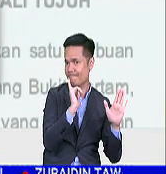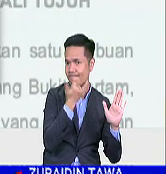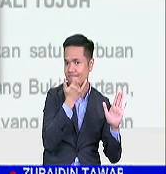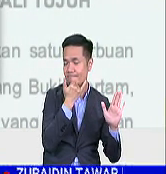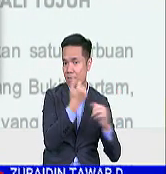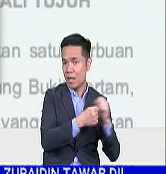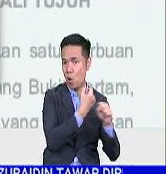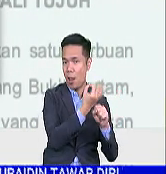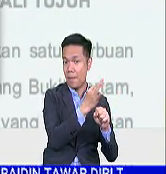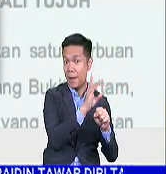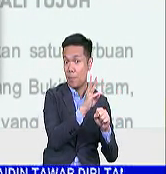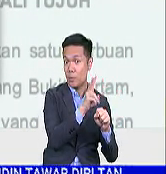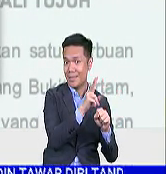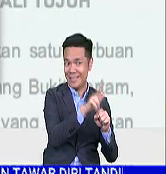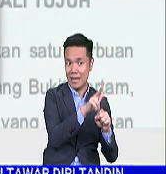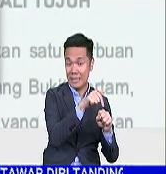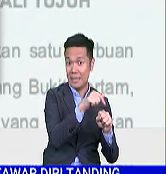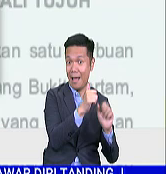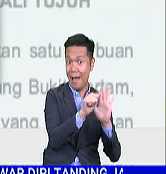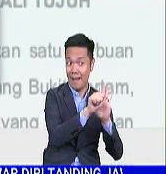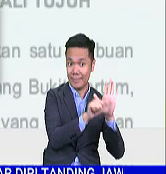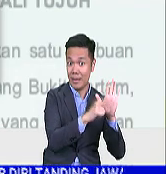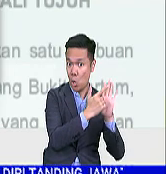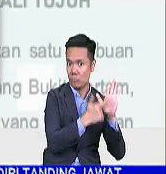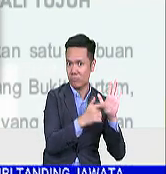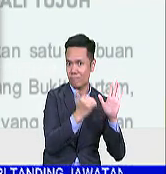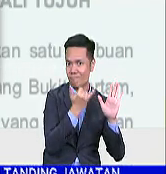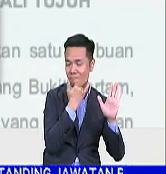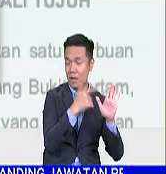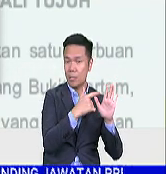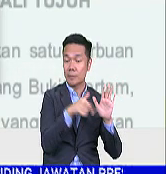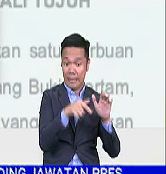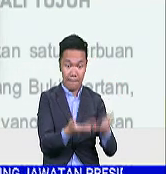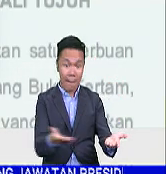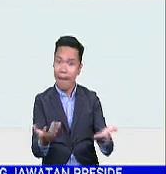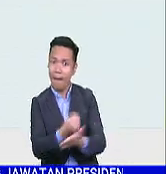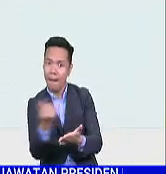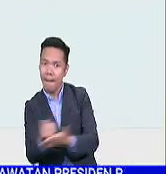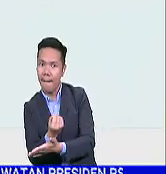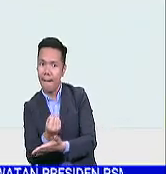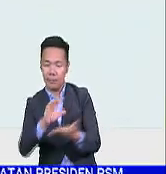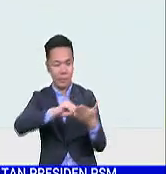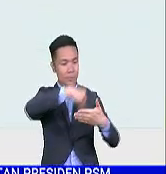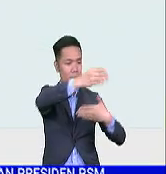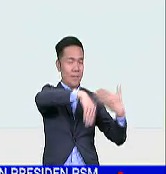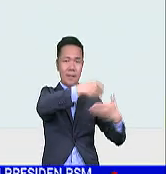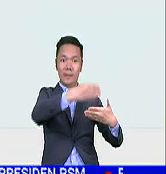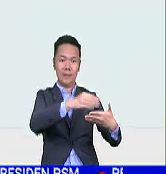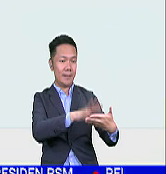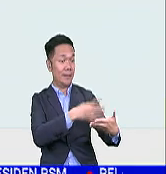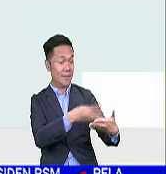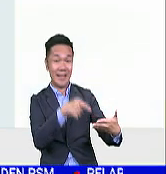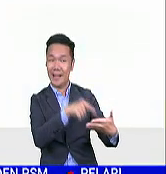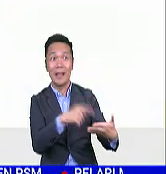1959-63 dan kini ditahan polis untuk siasatan lanjut. Beberapa barangan turut dirampas antaranya kalender ramalan,